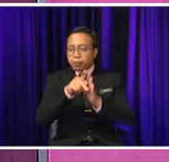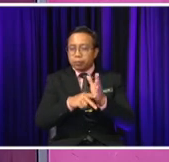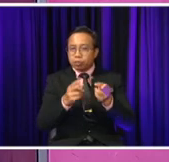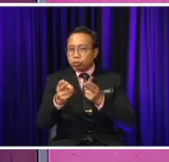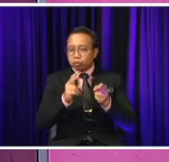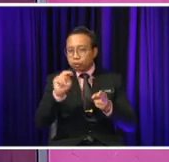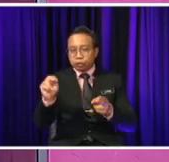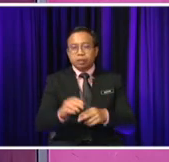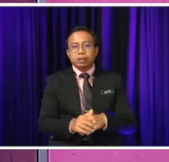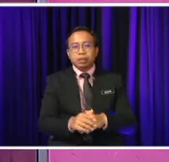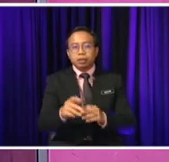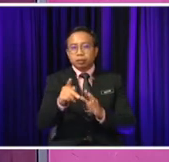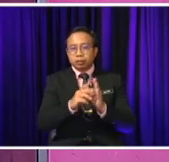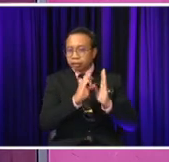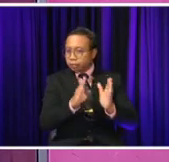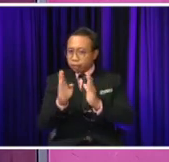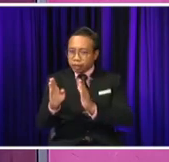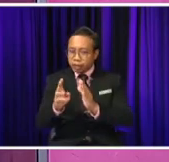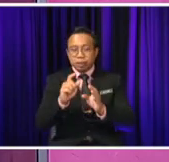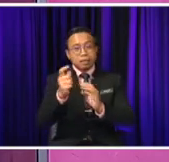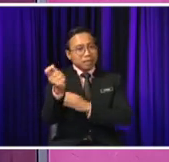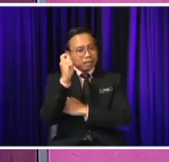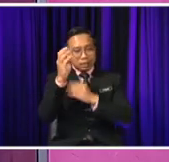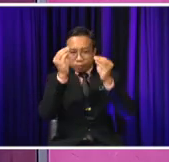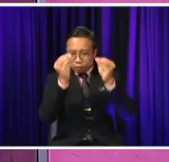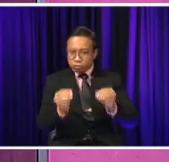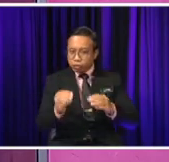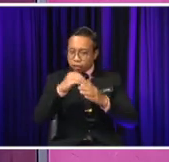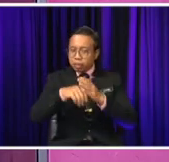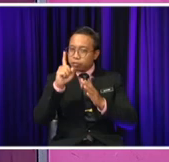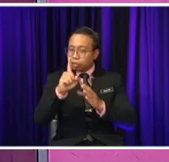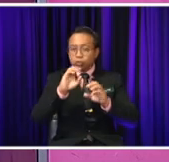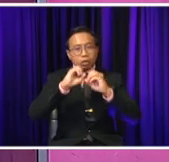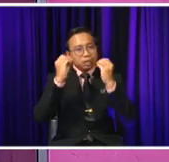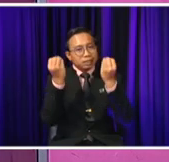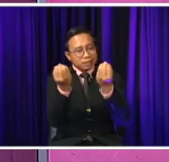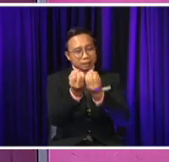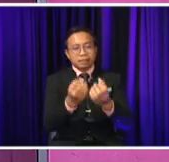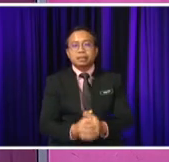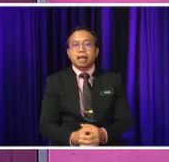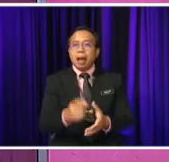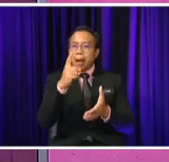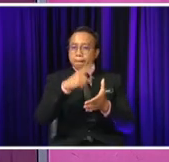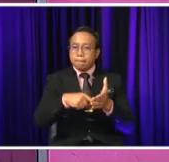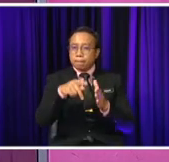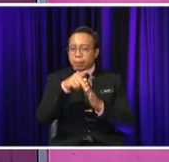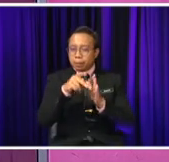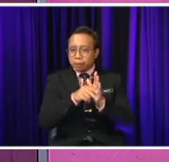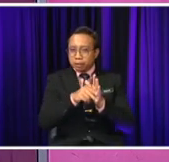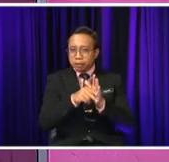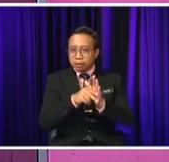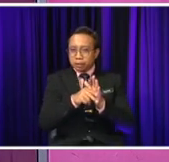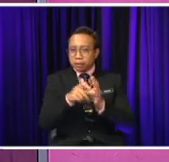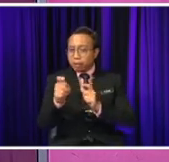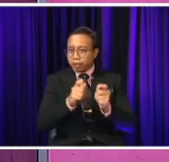pengurusan adalah penyelarasan tenaga manusia dalam sebuah organisasi dan apa yang dia pula pentabilitas